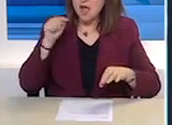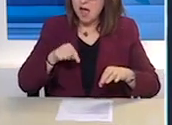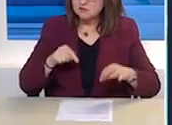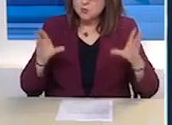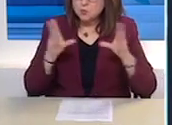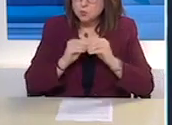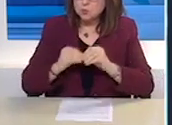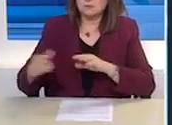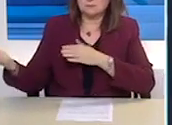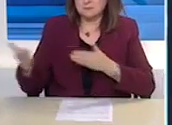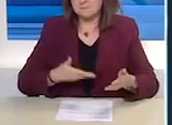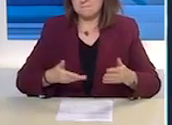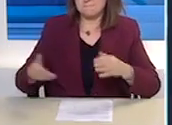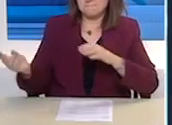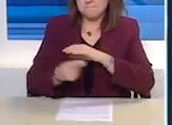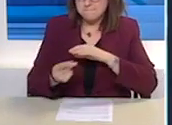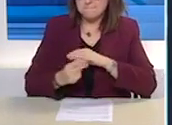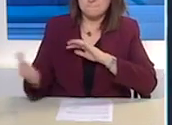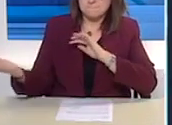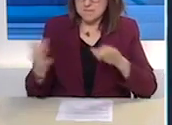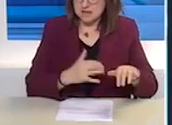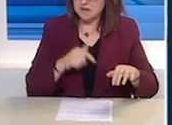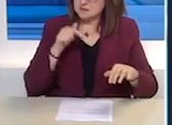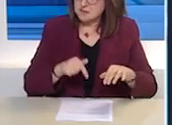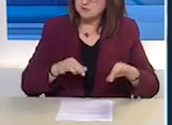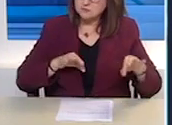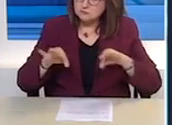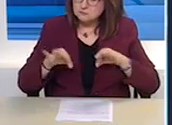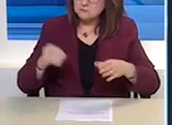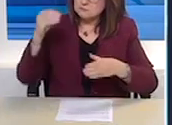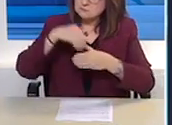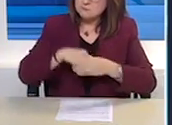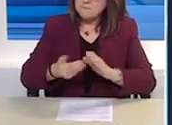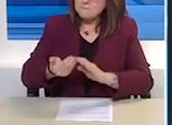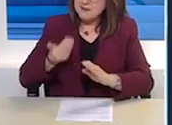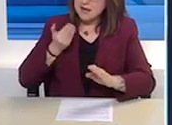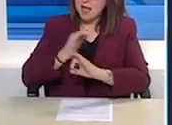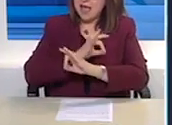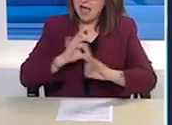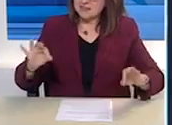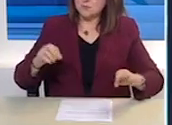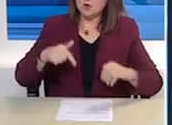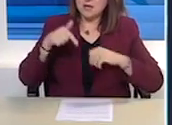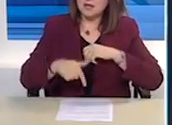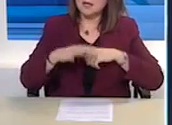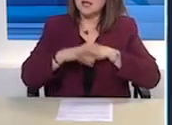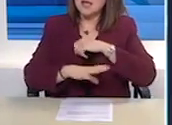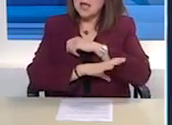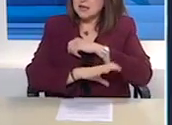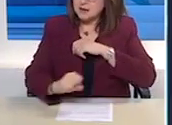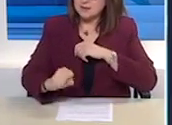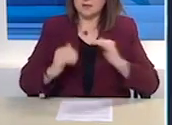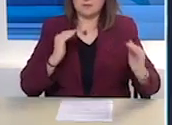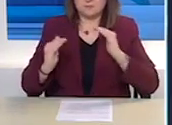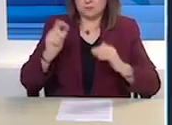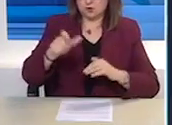φιλοξενίας και εντάχθηκε ως μέρος του ευρύτερου εθνικού σχεδιασμού διαχείρισης κρίσεων της Γενικής Γραμματείας Πολιτικής Προστασίας. Περιλαμβάνει